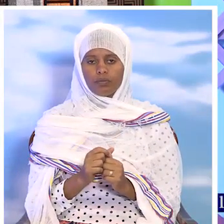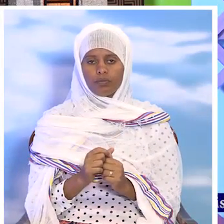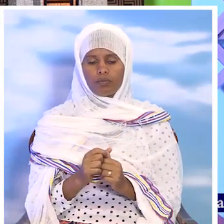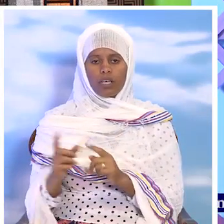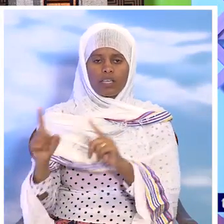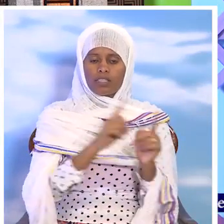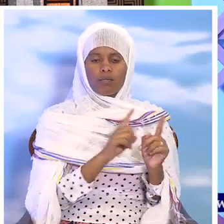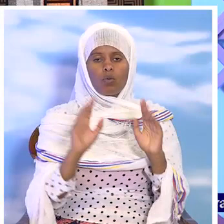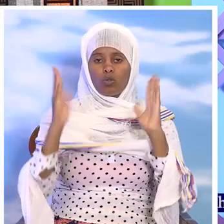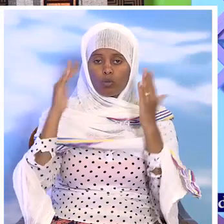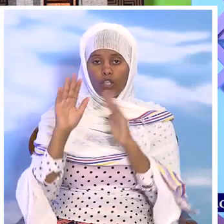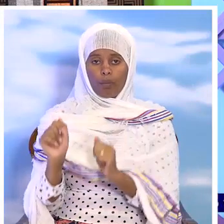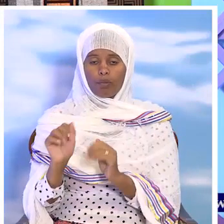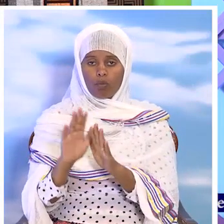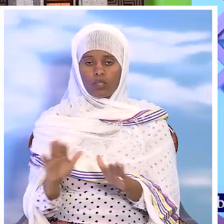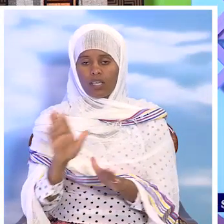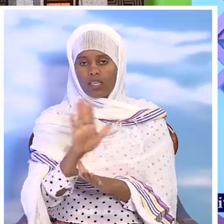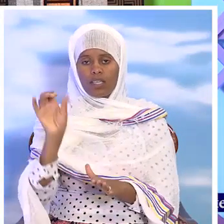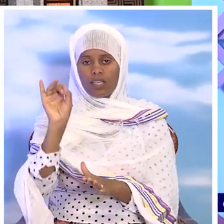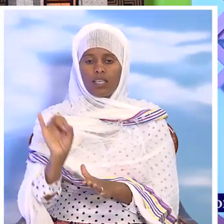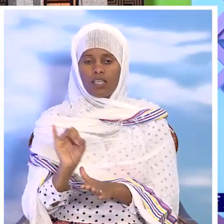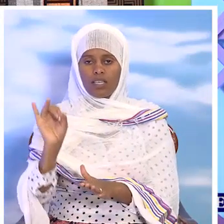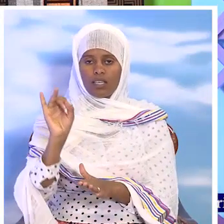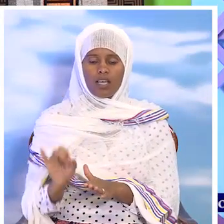ዝተቐመጥዋ ወገሊላ ዘኣሕዛብ።